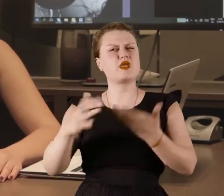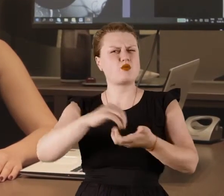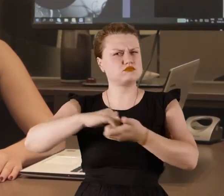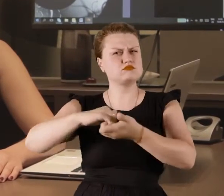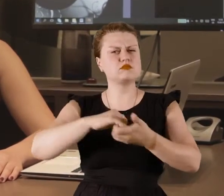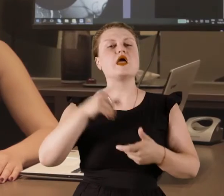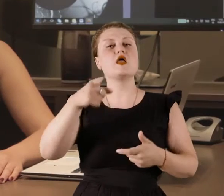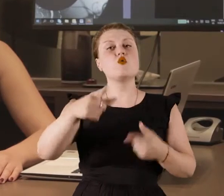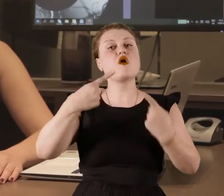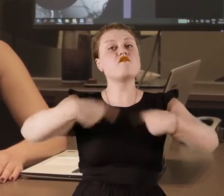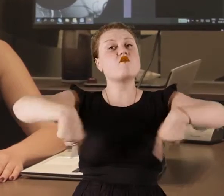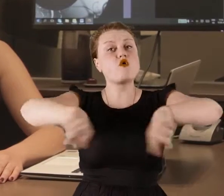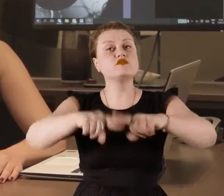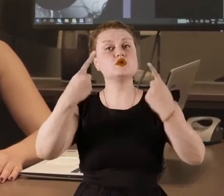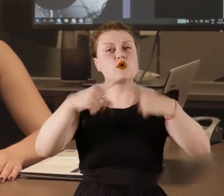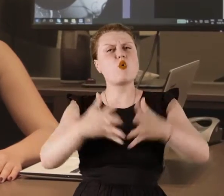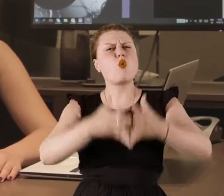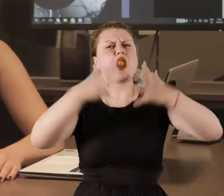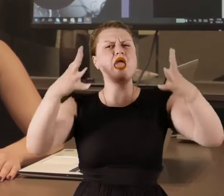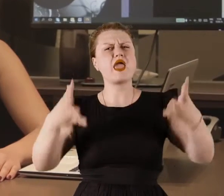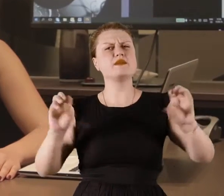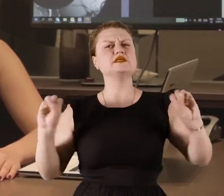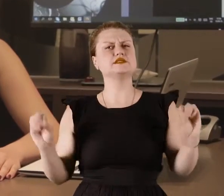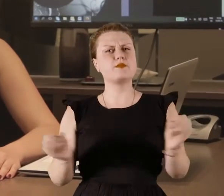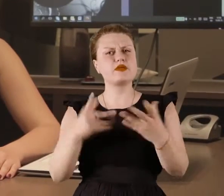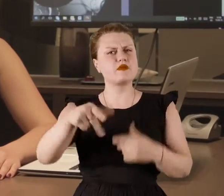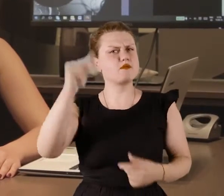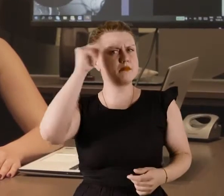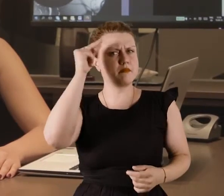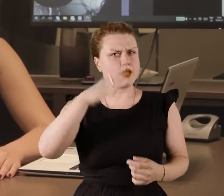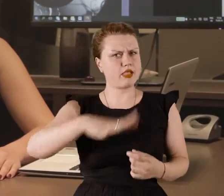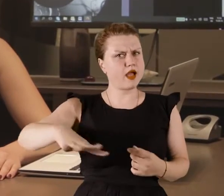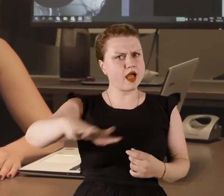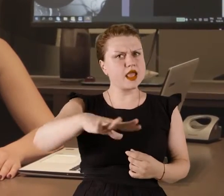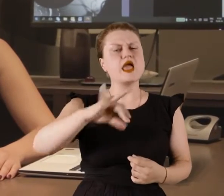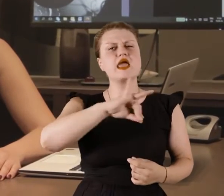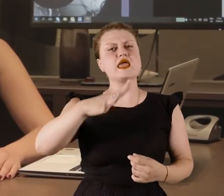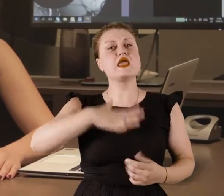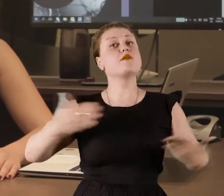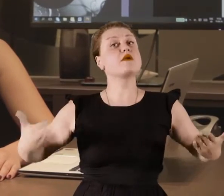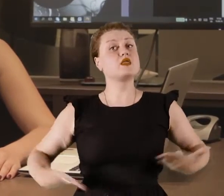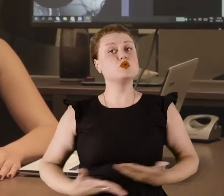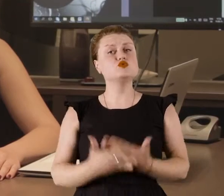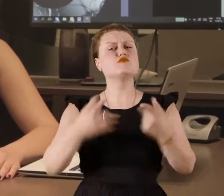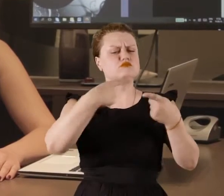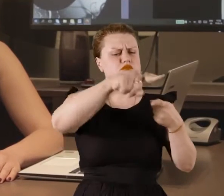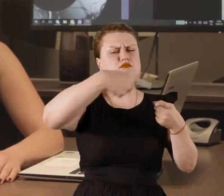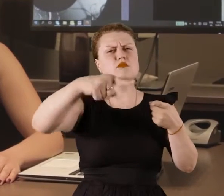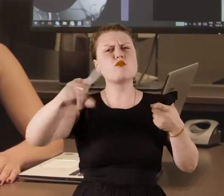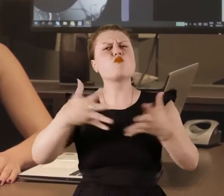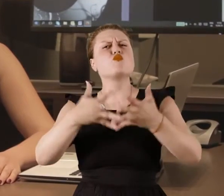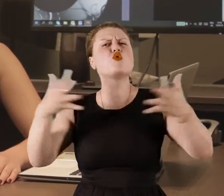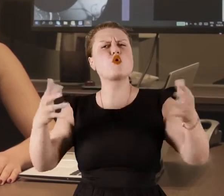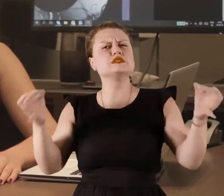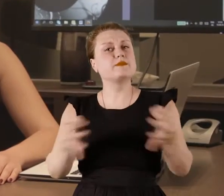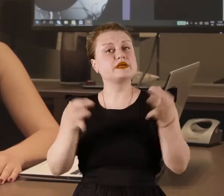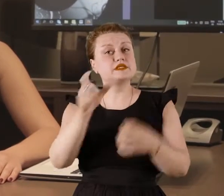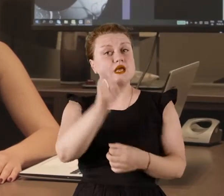офиса управляваме основните големи събития в България. Имаме нужда от много и различни